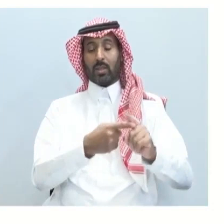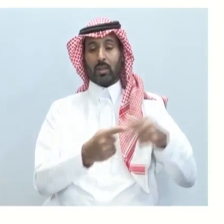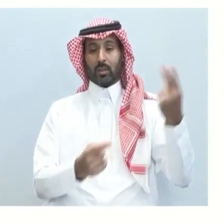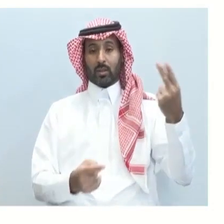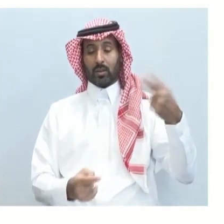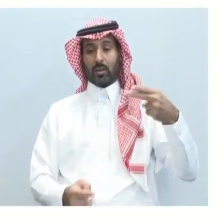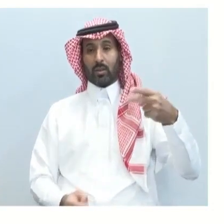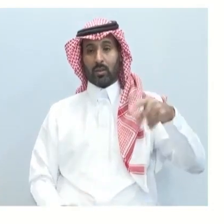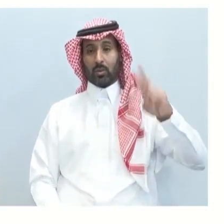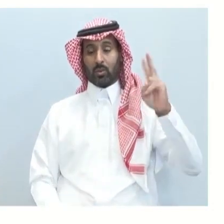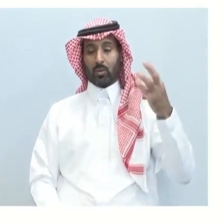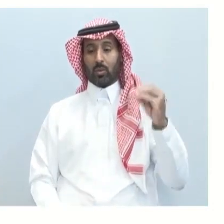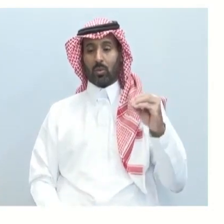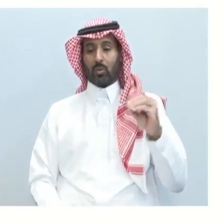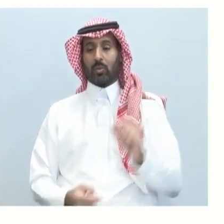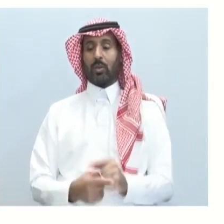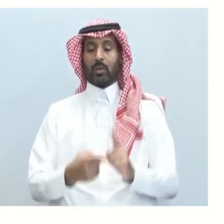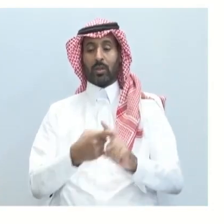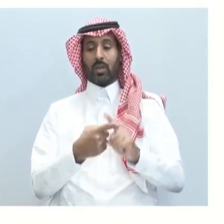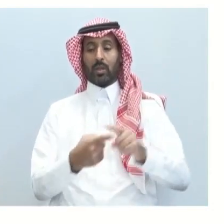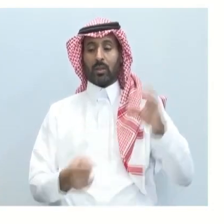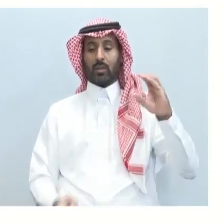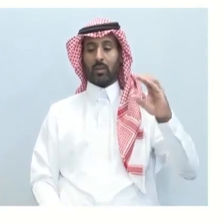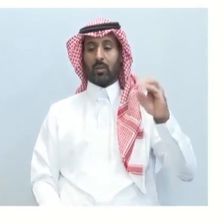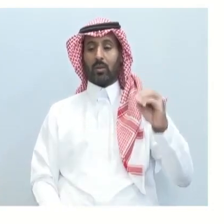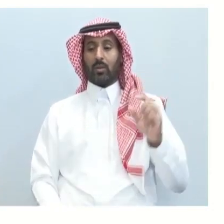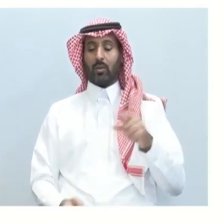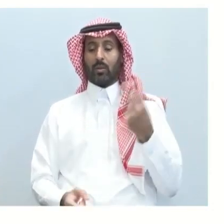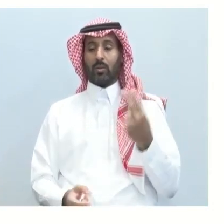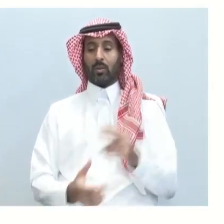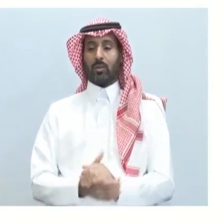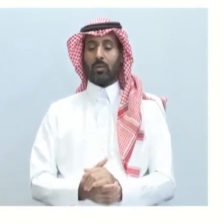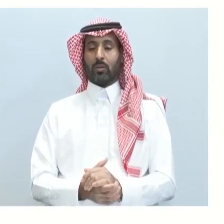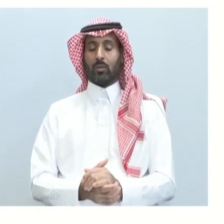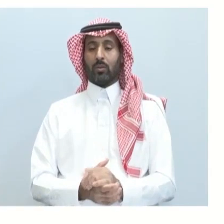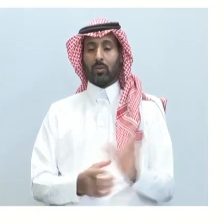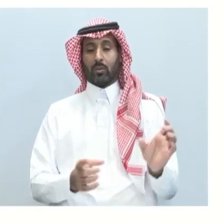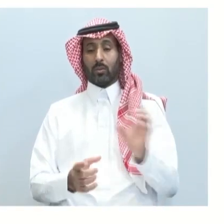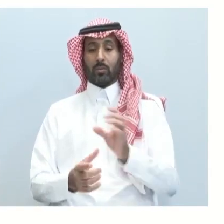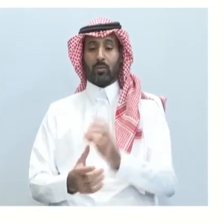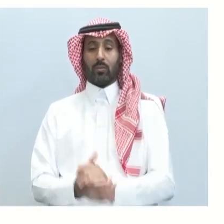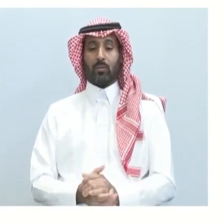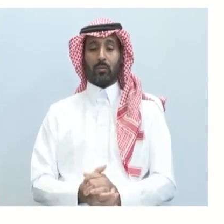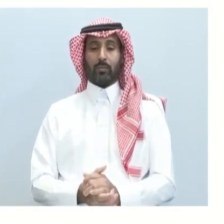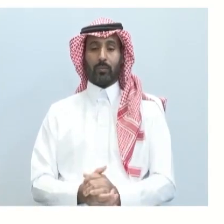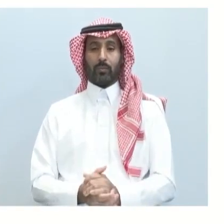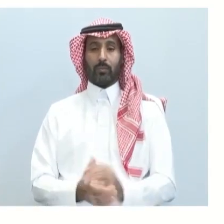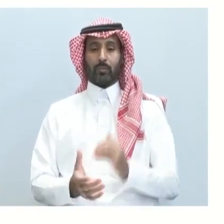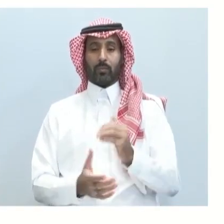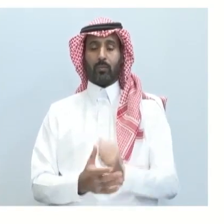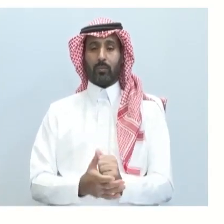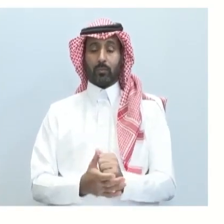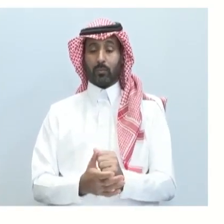زائد اتش تو او زائد ثاني اللي هو سي او تو اذا